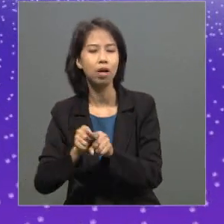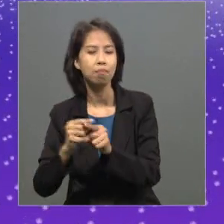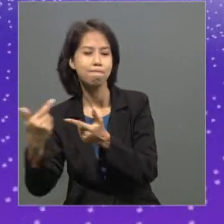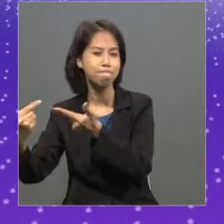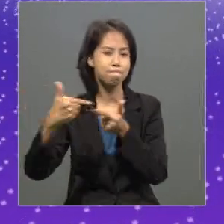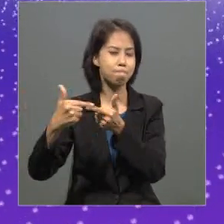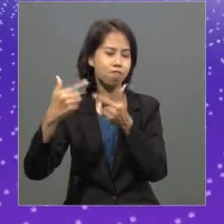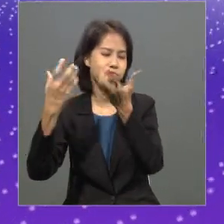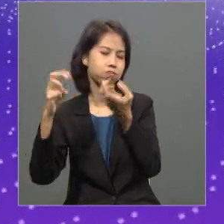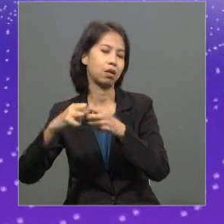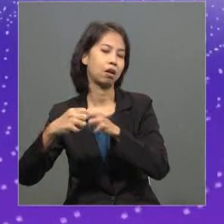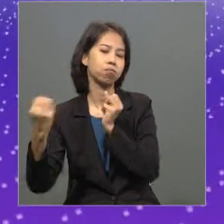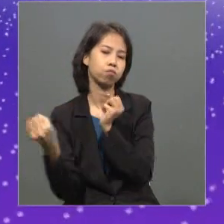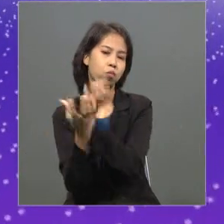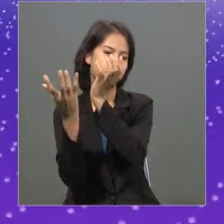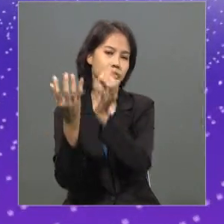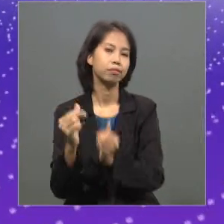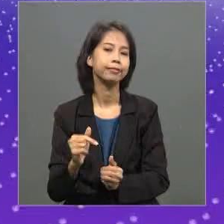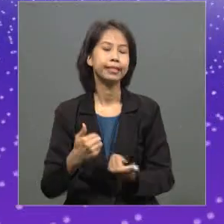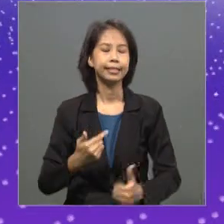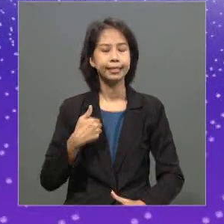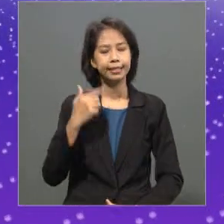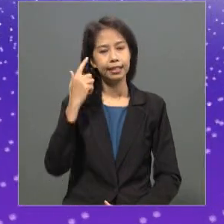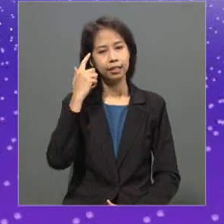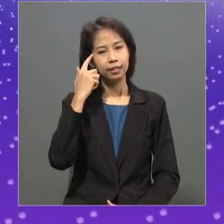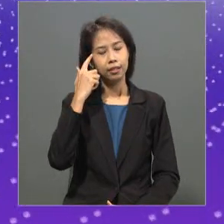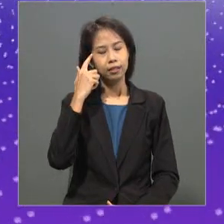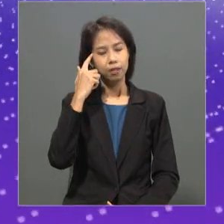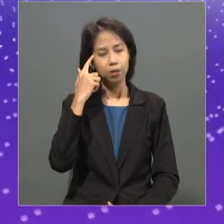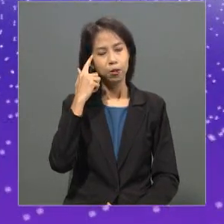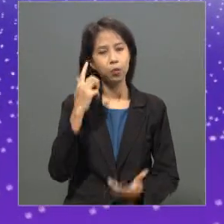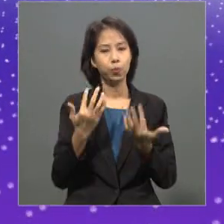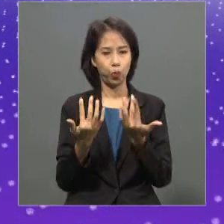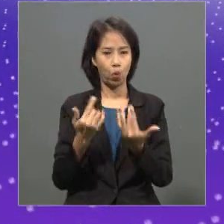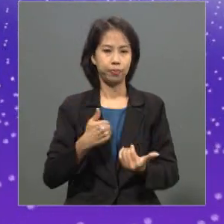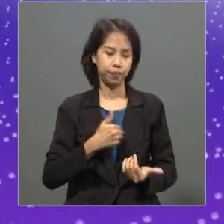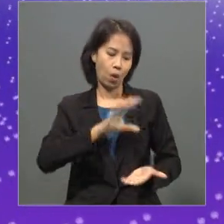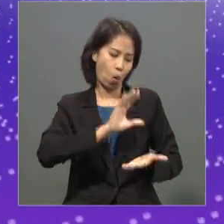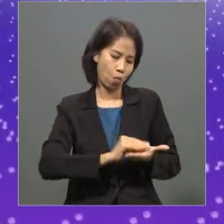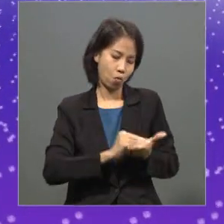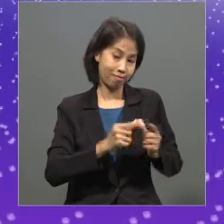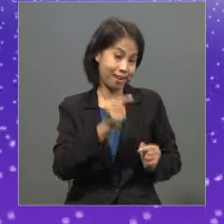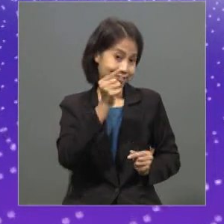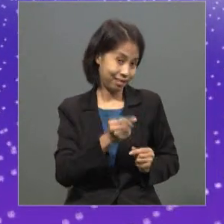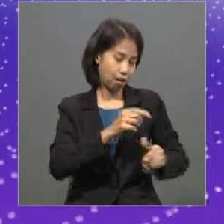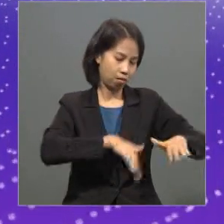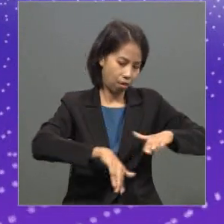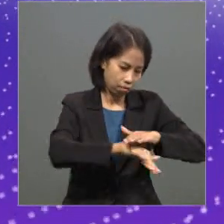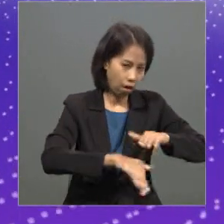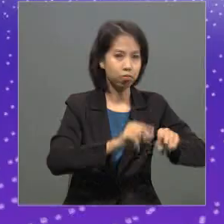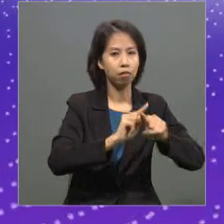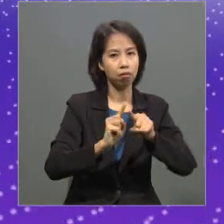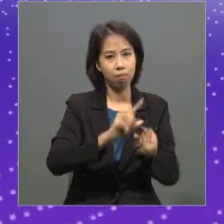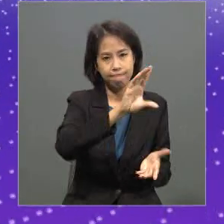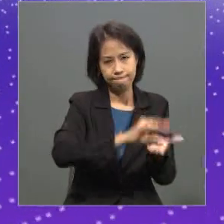สถานการณ์ที่หนักอยู่แล้วหนักยิ่งขึ้นจึงใช้เวลาทั้งหมดในการเตรียมข้อมูลซึ่งเป็นข้อเท็จจริงรวมทั้งหลักฐานต่างๆที่จะ